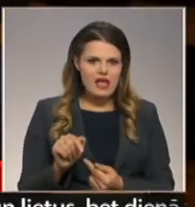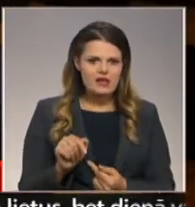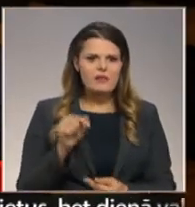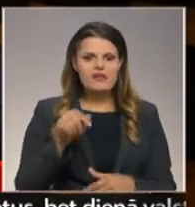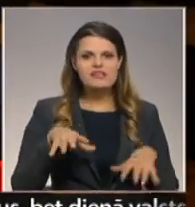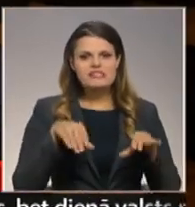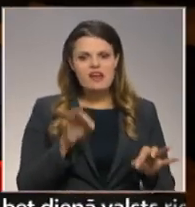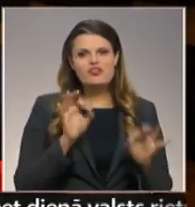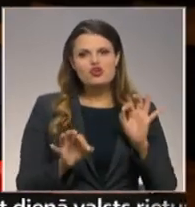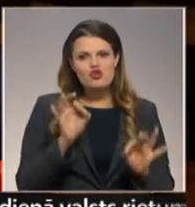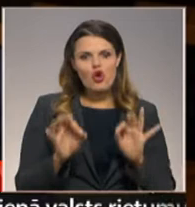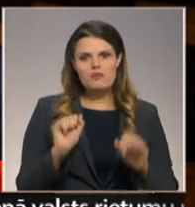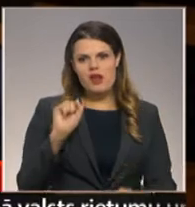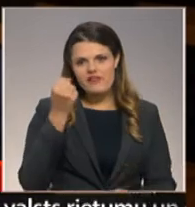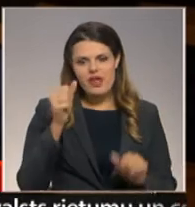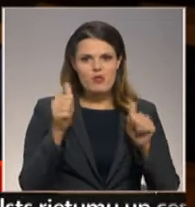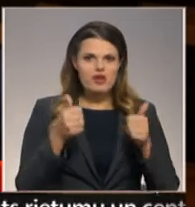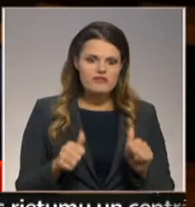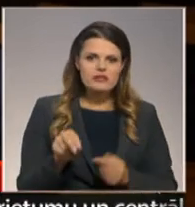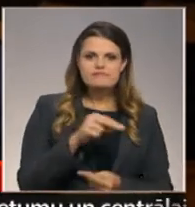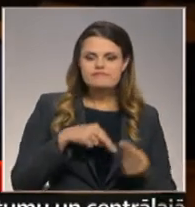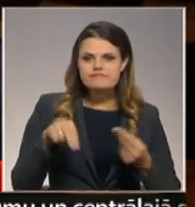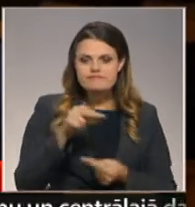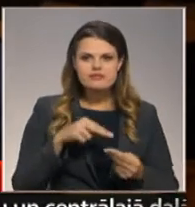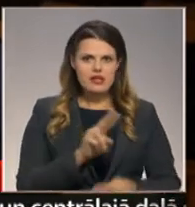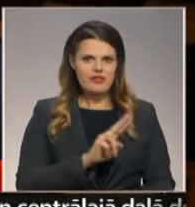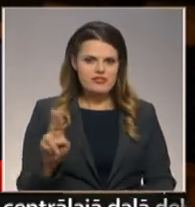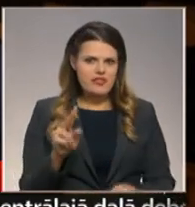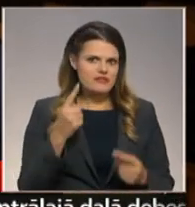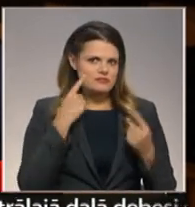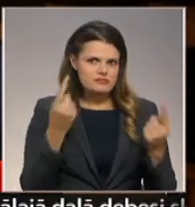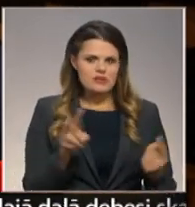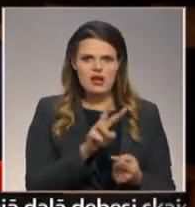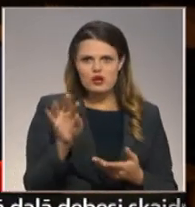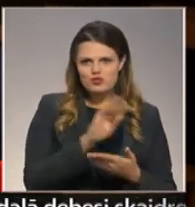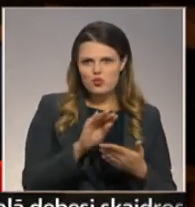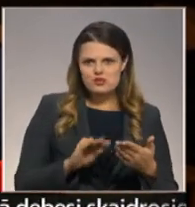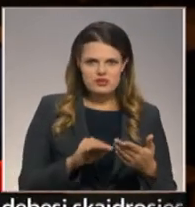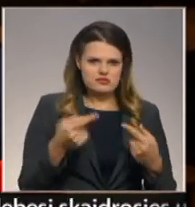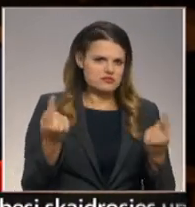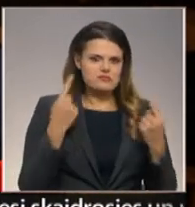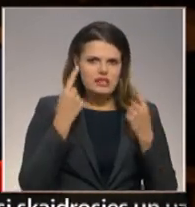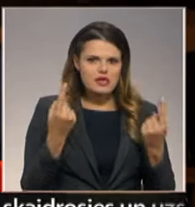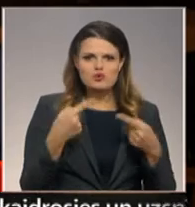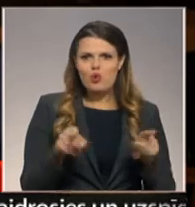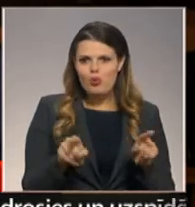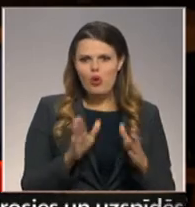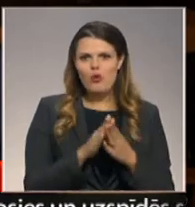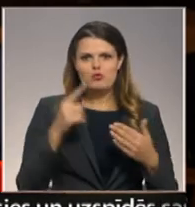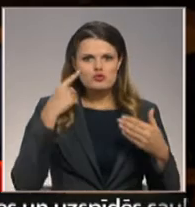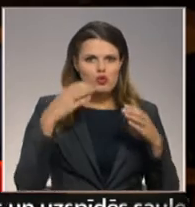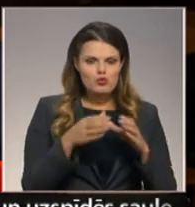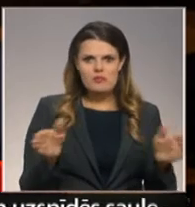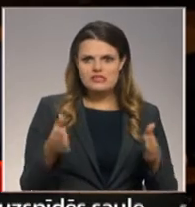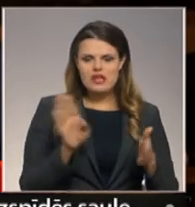ir jāveic normālā demokrātiskā veidā, pārunājot, nevis sazin kas, ir uzrakstījis sazin ko, un uz domes sēdi vienkārši